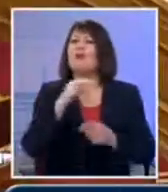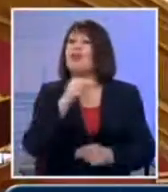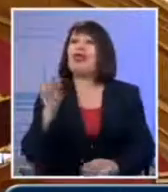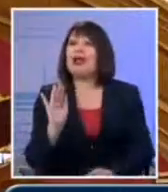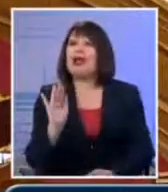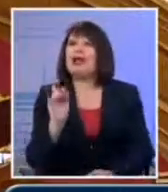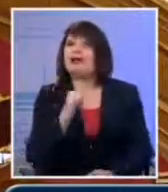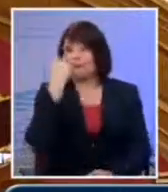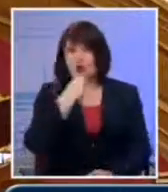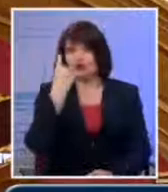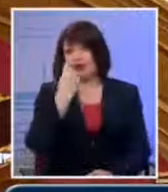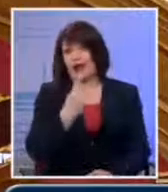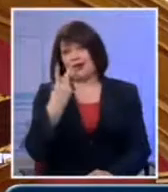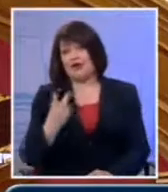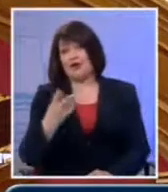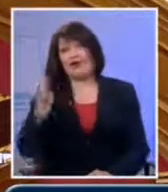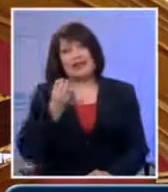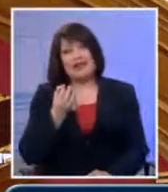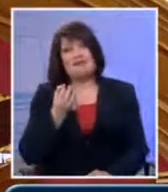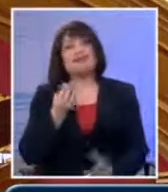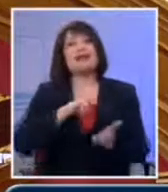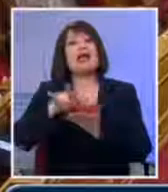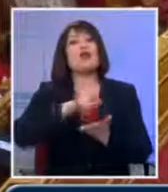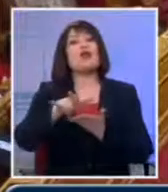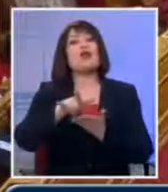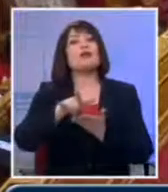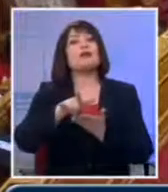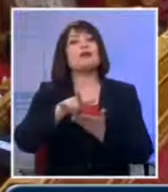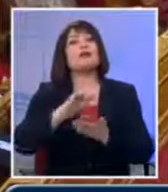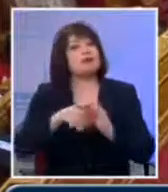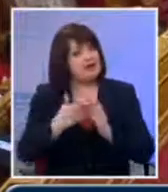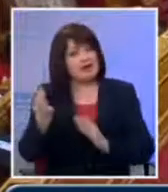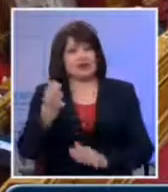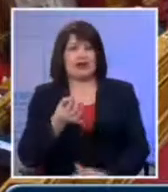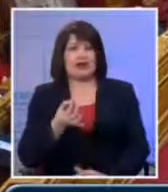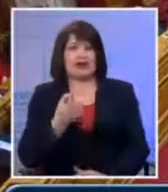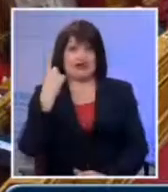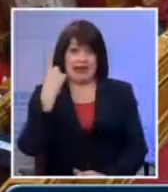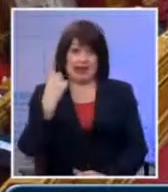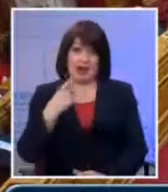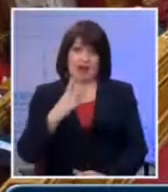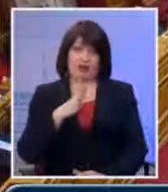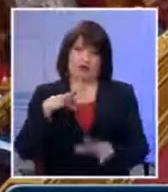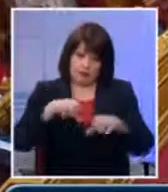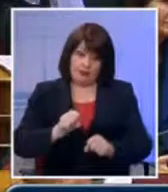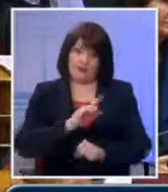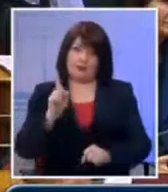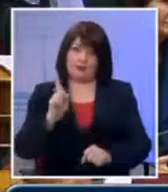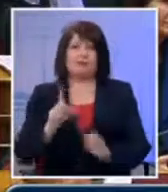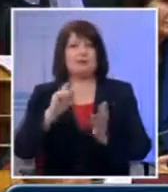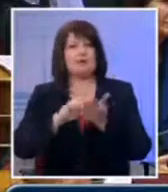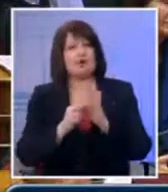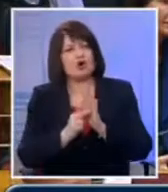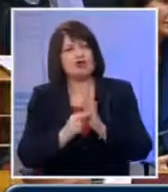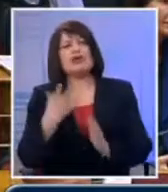ένα πρόσωπο ή δύο πρόσωπα, αναφερθήκατε στο θέμα των αεροδρομίων, είπατε μια θέση ενδιαφέρουσα, να μην ανοίγει σε ένα. Προσέξτε εδώ τι έχουμε. Αυτό